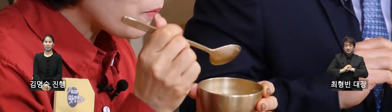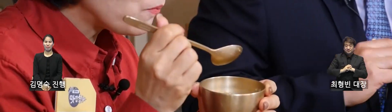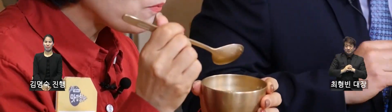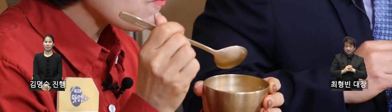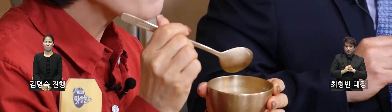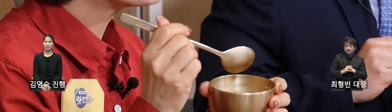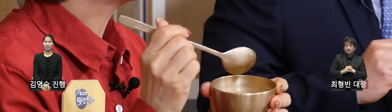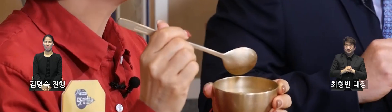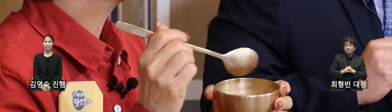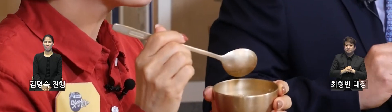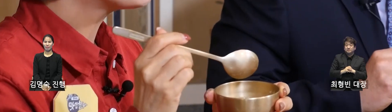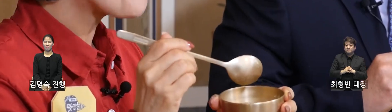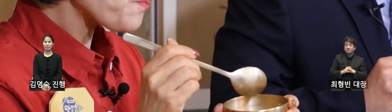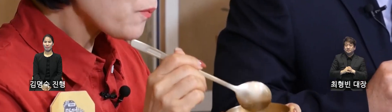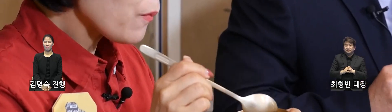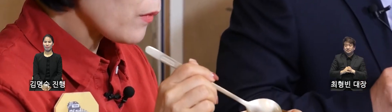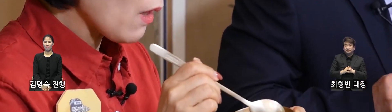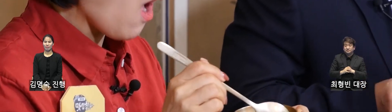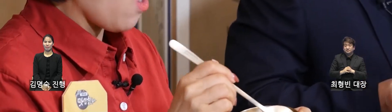으